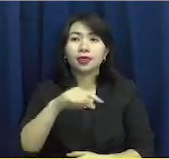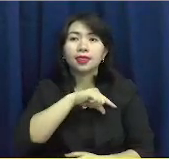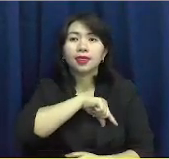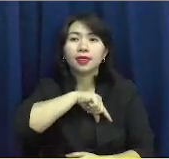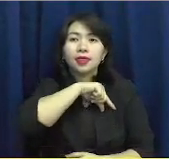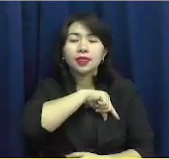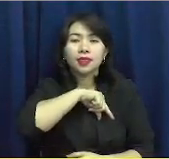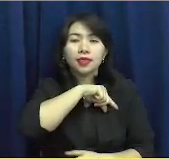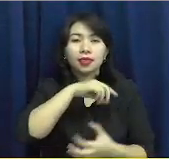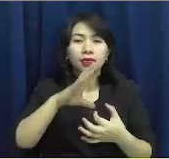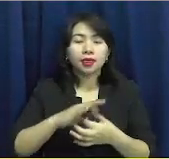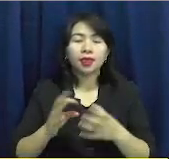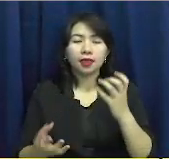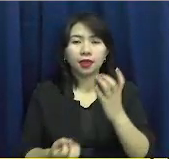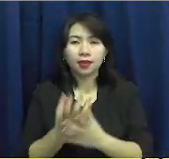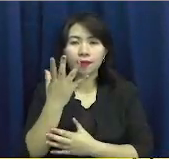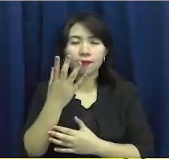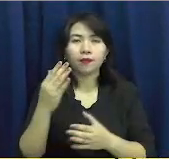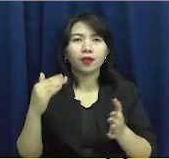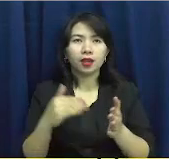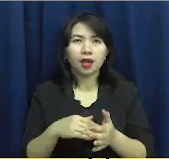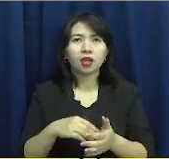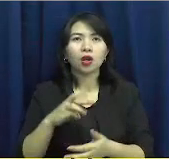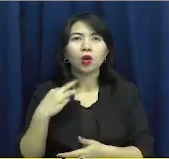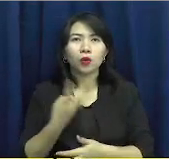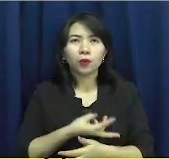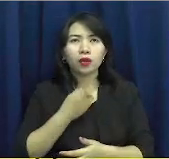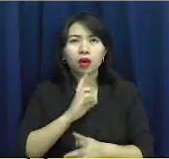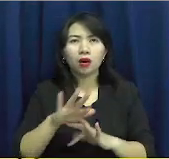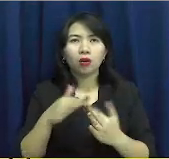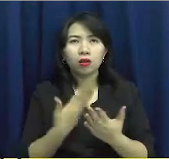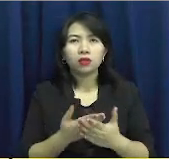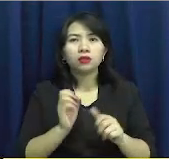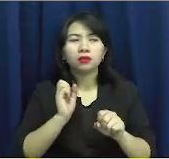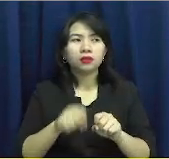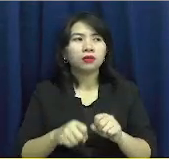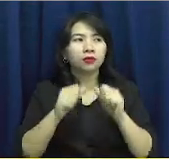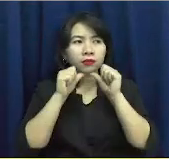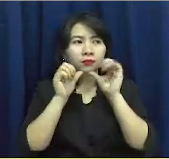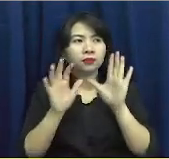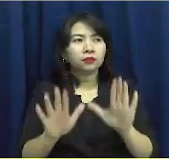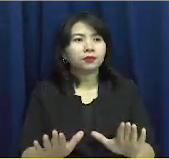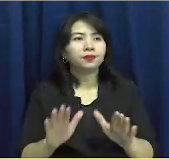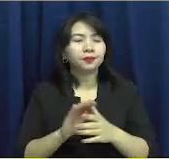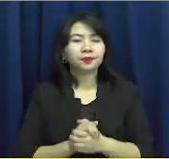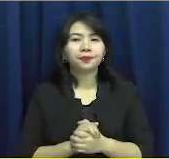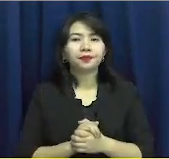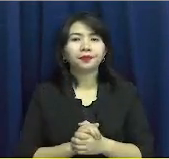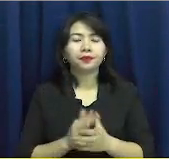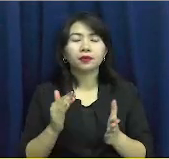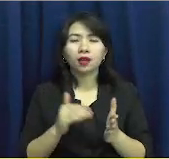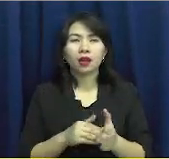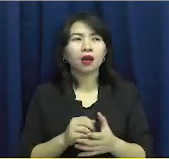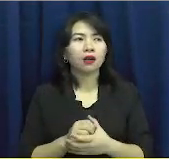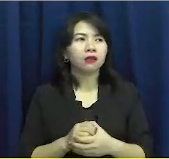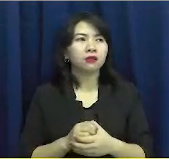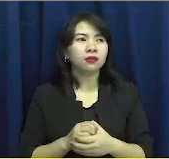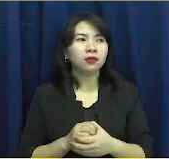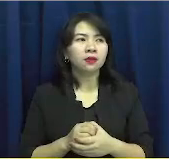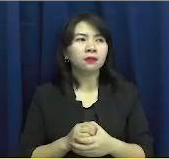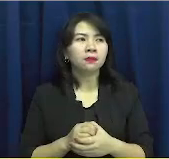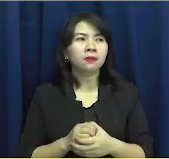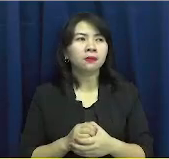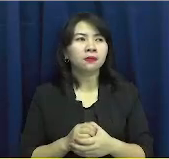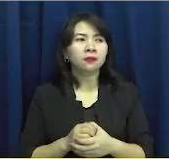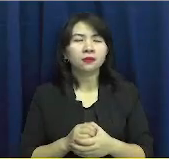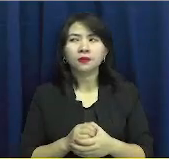oh, totoo po yan. Alam niyo po, we are so blessed. No, dito po tayo bago po tayo pumunta sa... Hindi naman po tayo nag-uusap ngayon para sa ibang simbahan. If you can